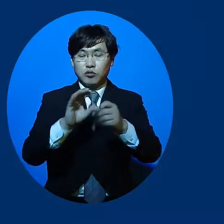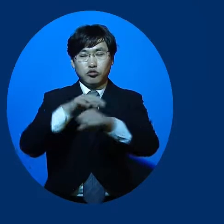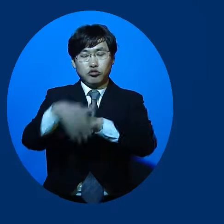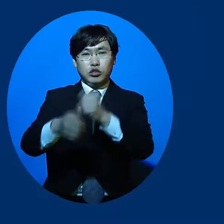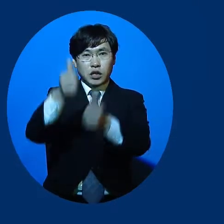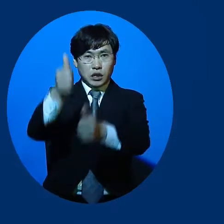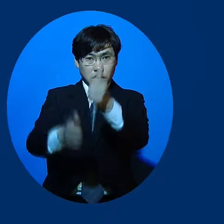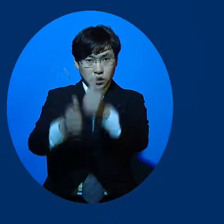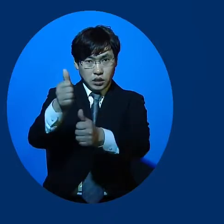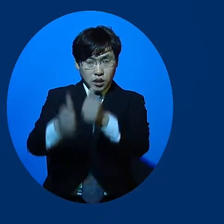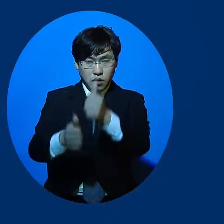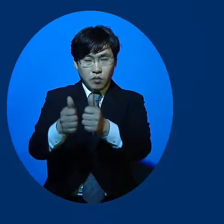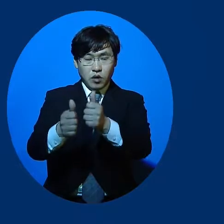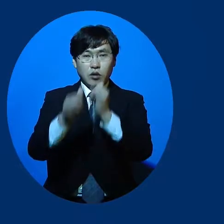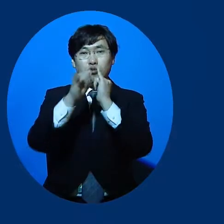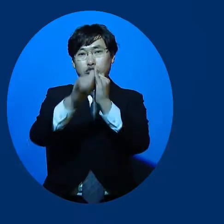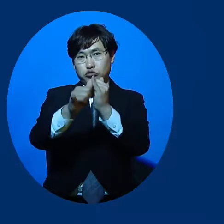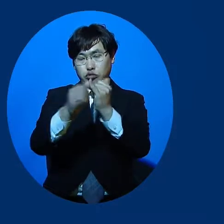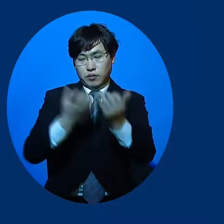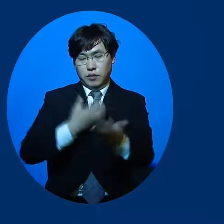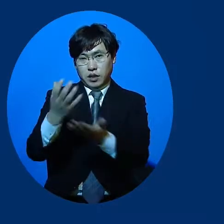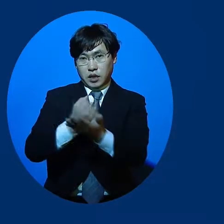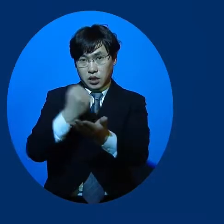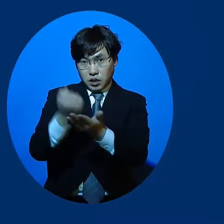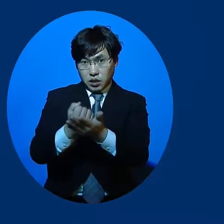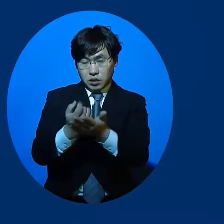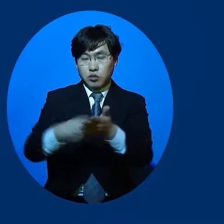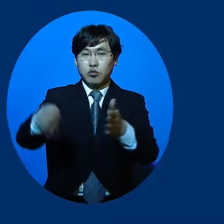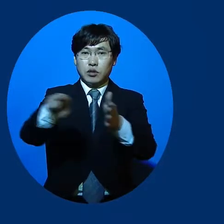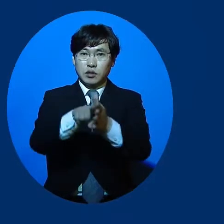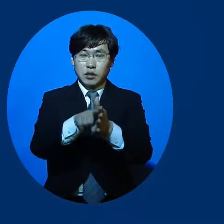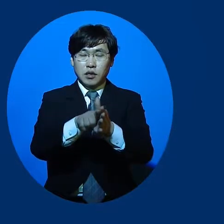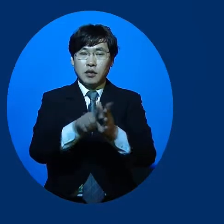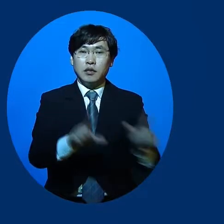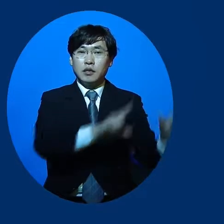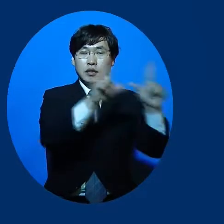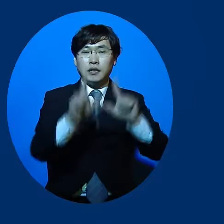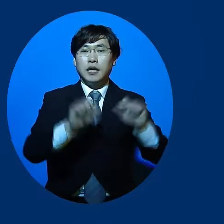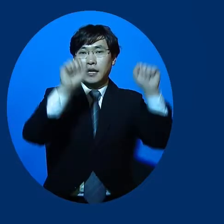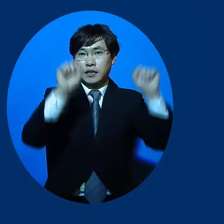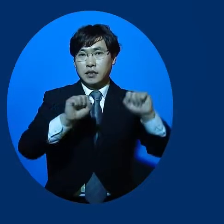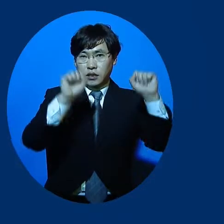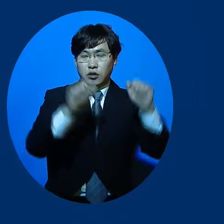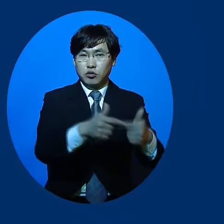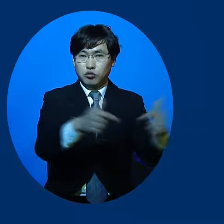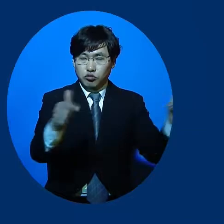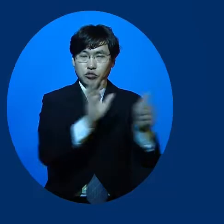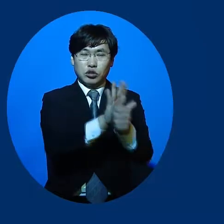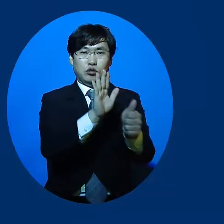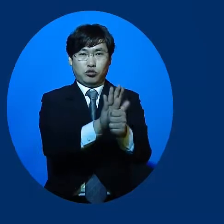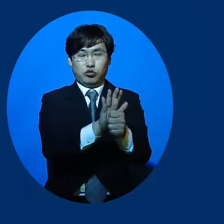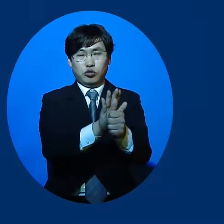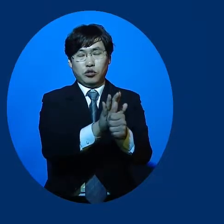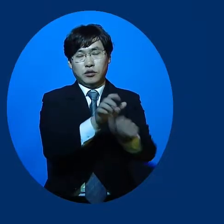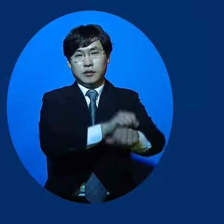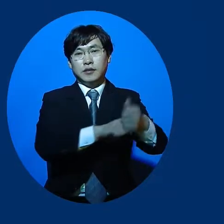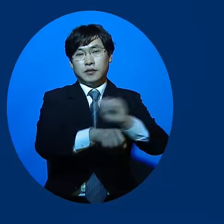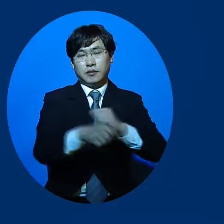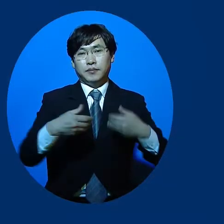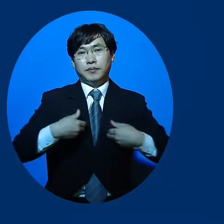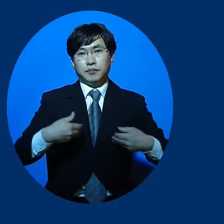체육 대회의 우수한 성적을 위해서라도 장애인들을 위한 생활체육의 전폭적 지원을